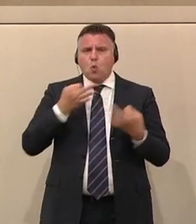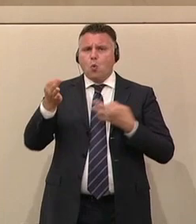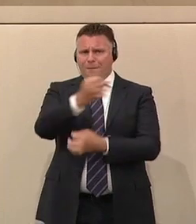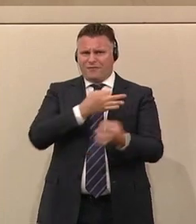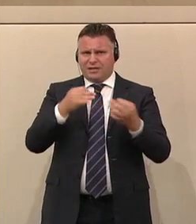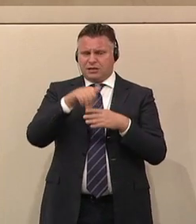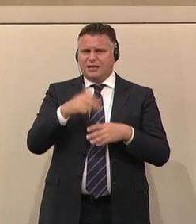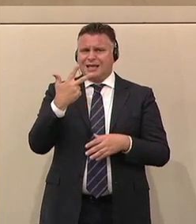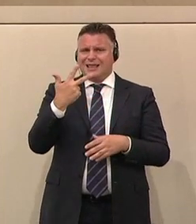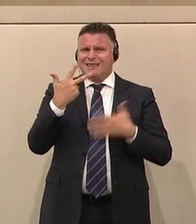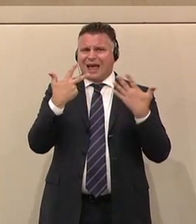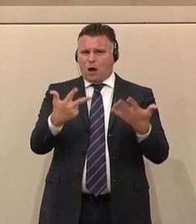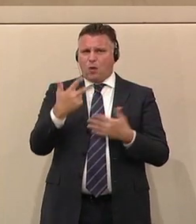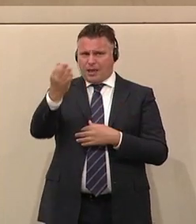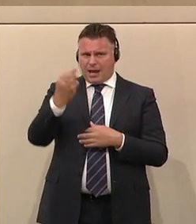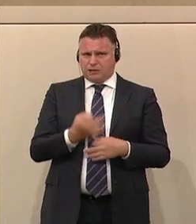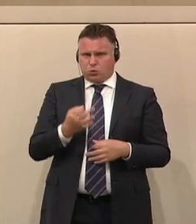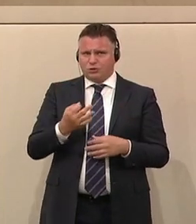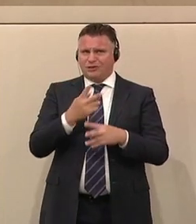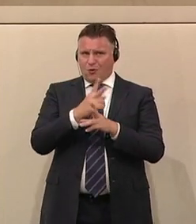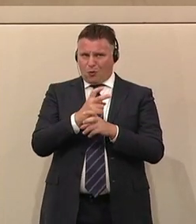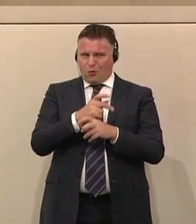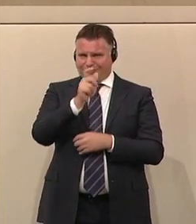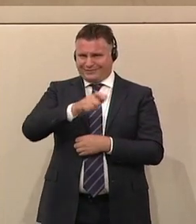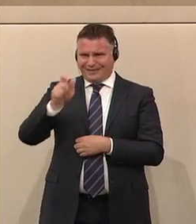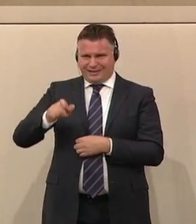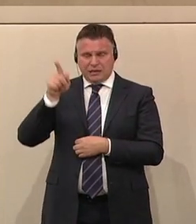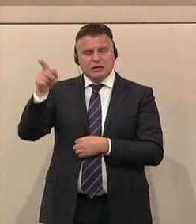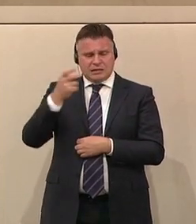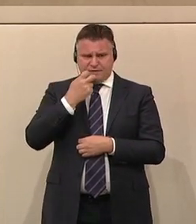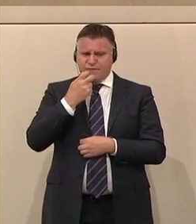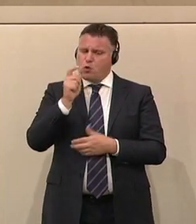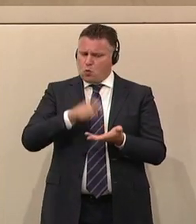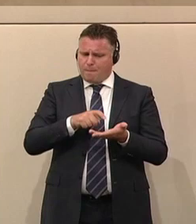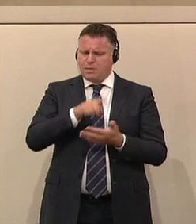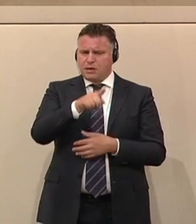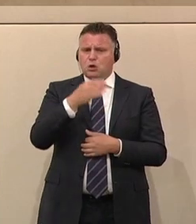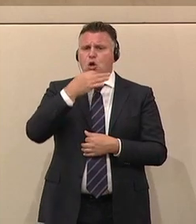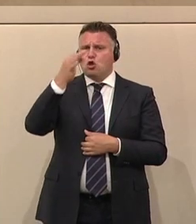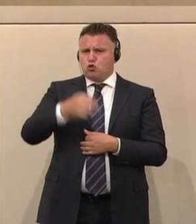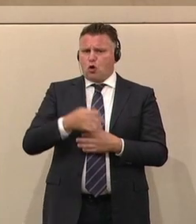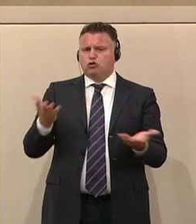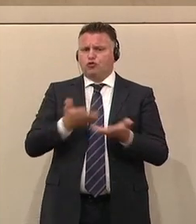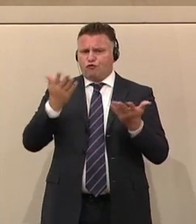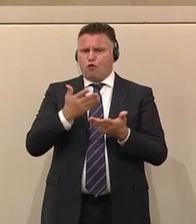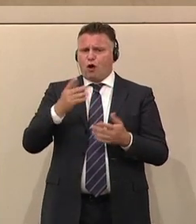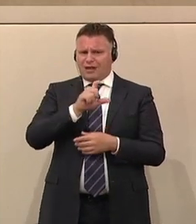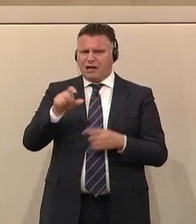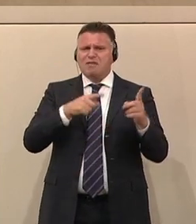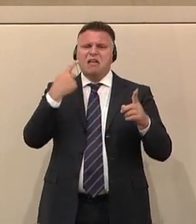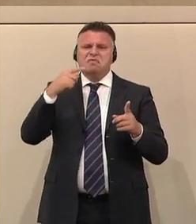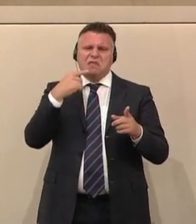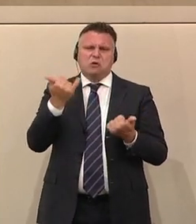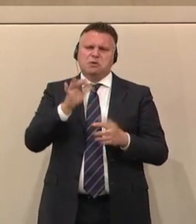dass 83% der Österreicher diese Deutschförderklassen befürworten. Nur die Neos wissen es natürlich